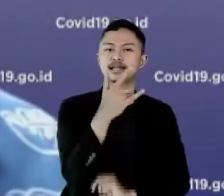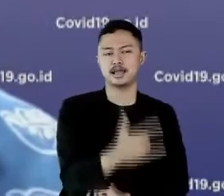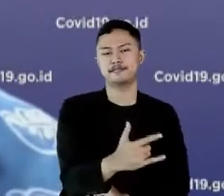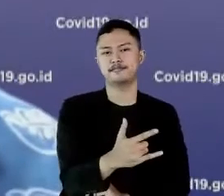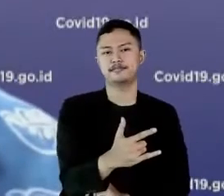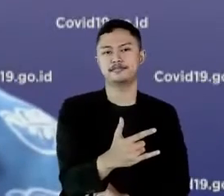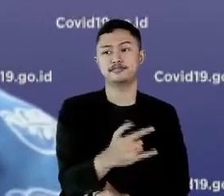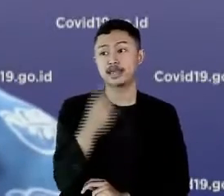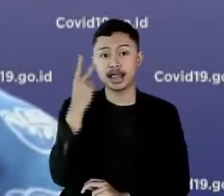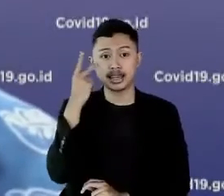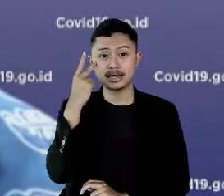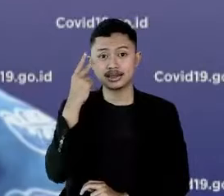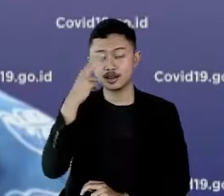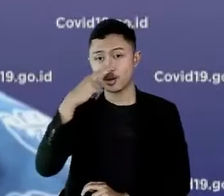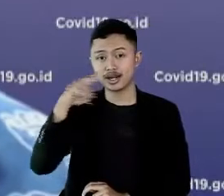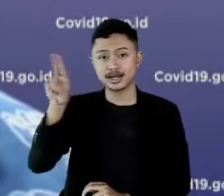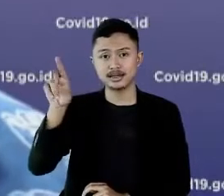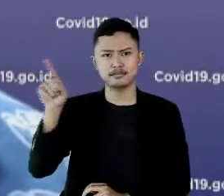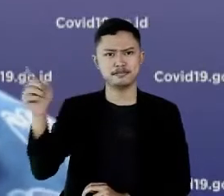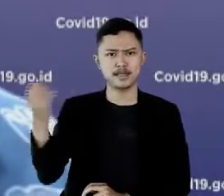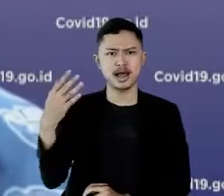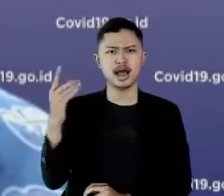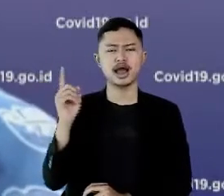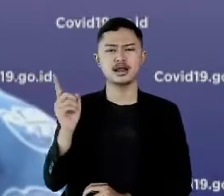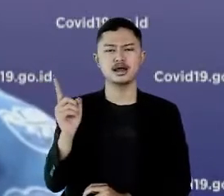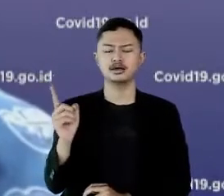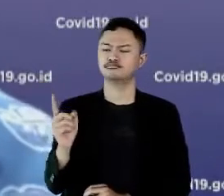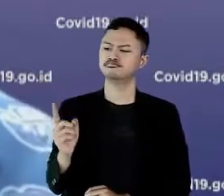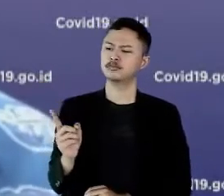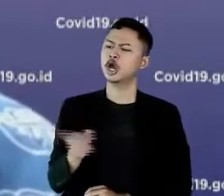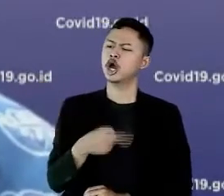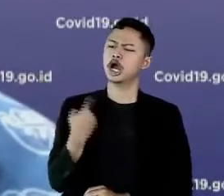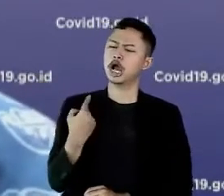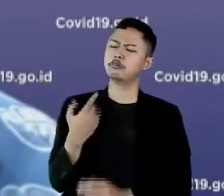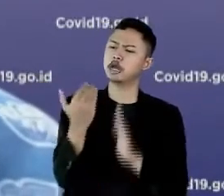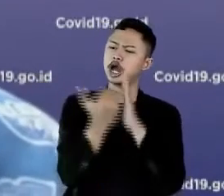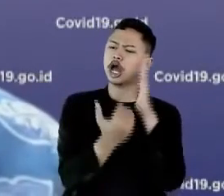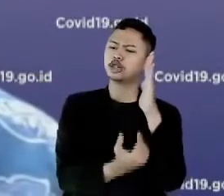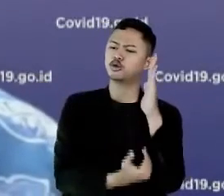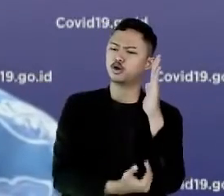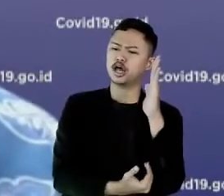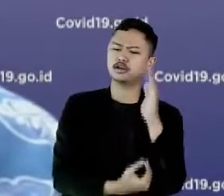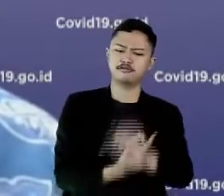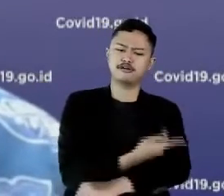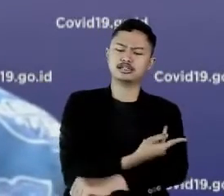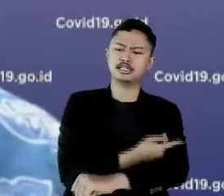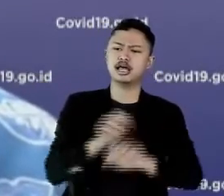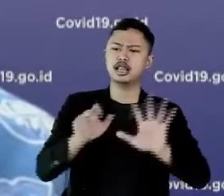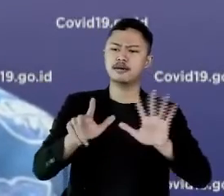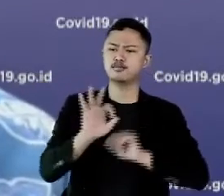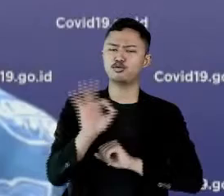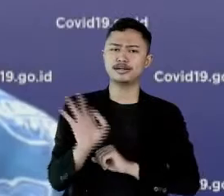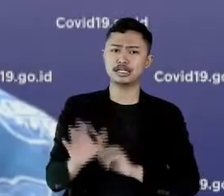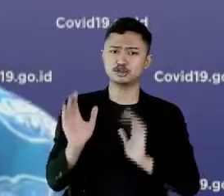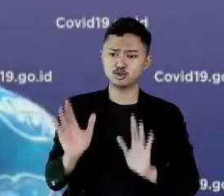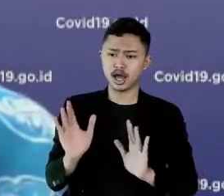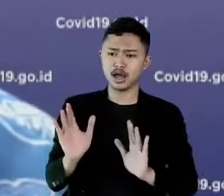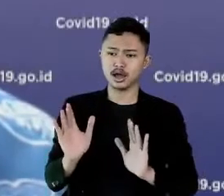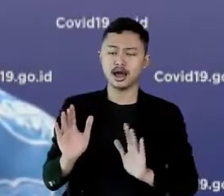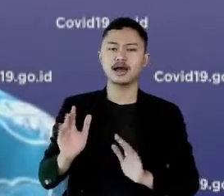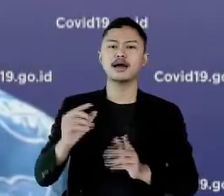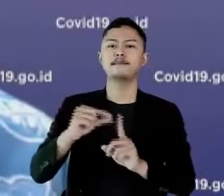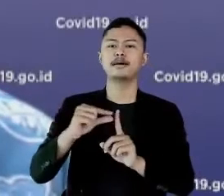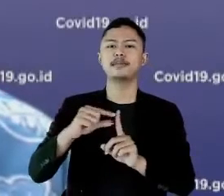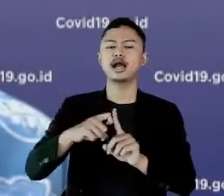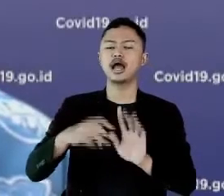Banyak negara kan yang mengatakan kita melonggarkan setelah cakupan vaksinasinya 80% misalnya. Kenapa?